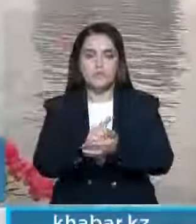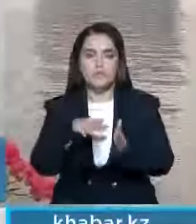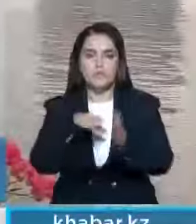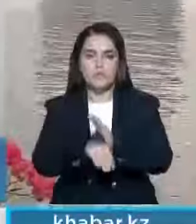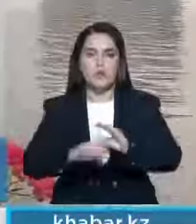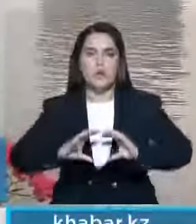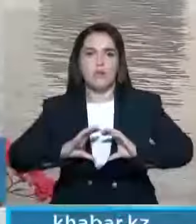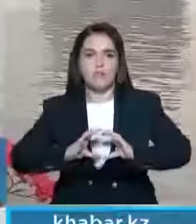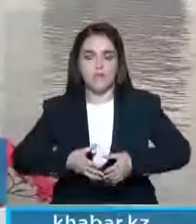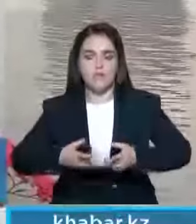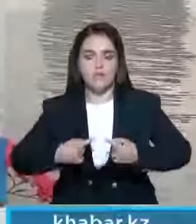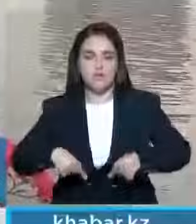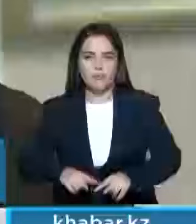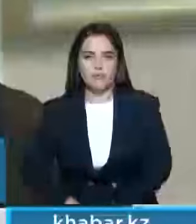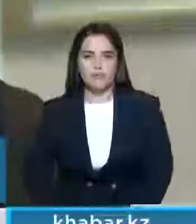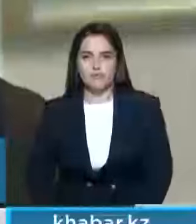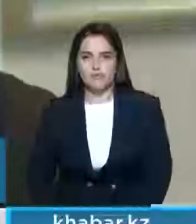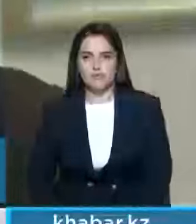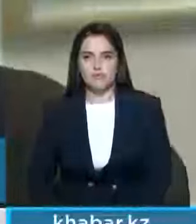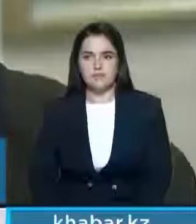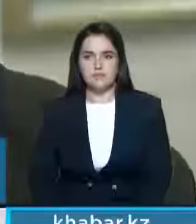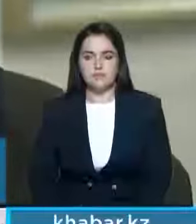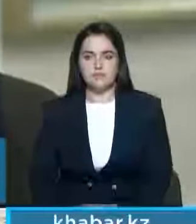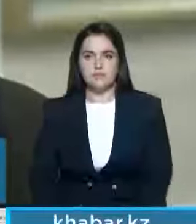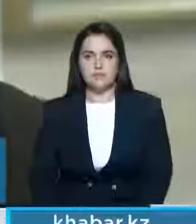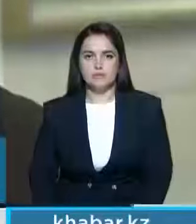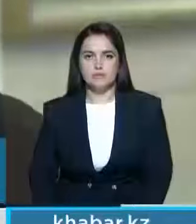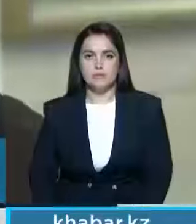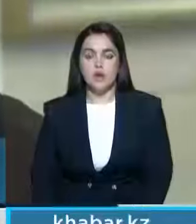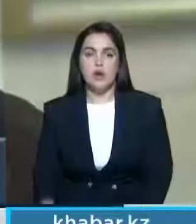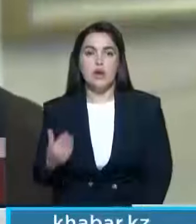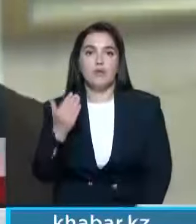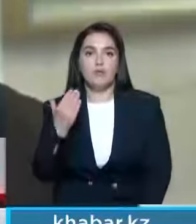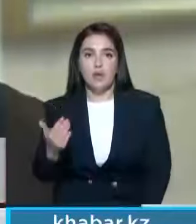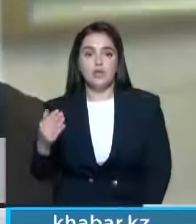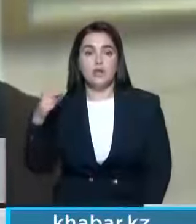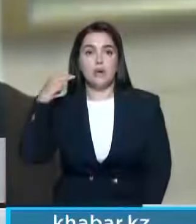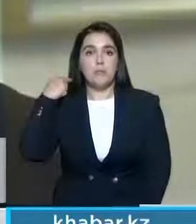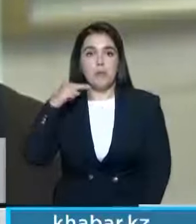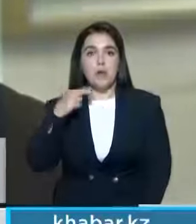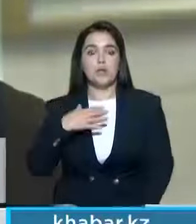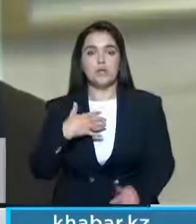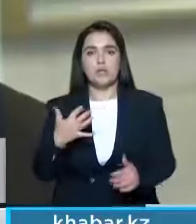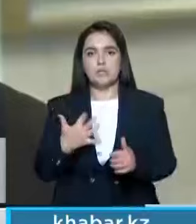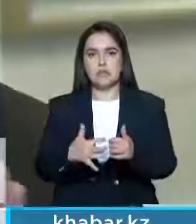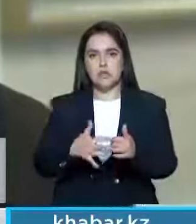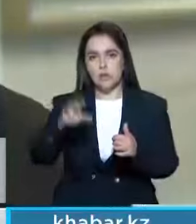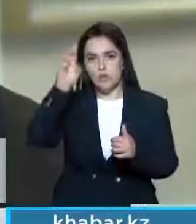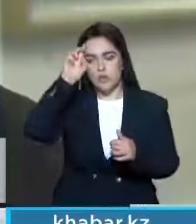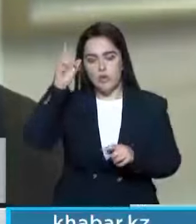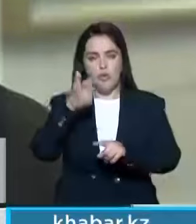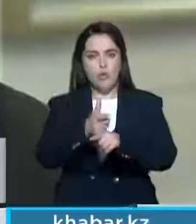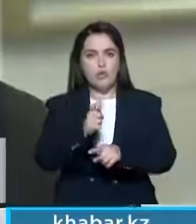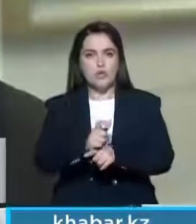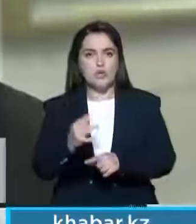мировым сообществом, призвал президент. Ваш президент отнес наши страны к средним державам, и это очень